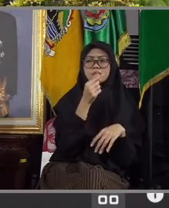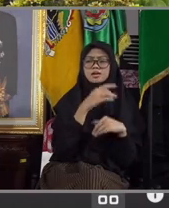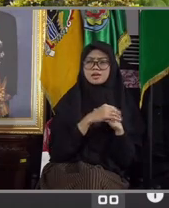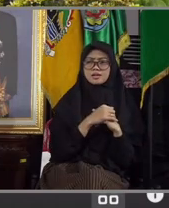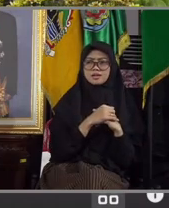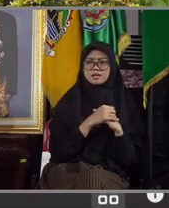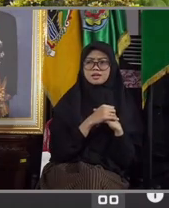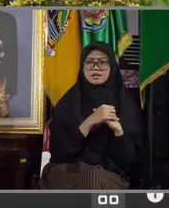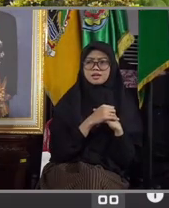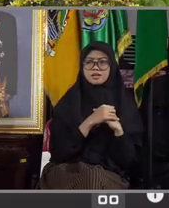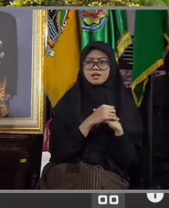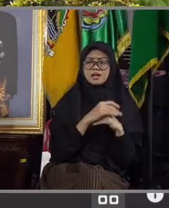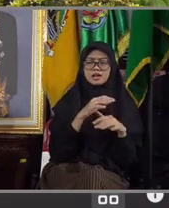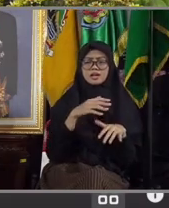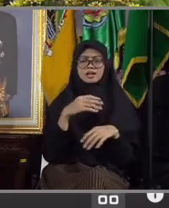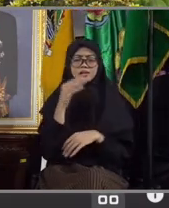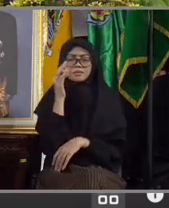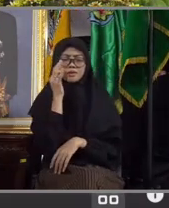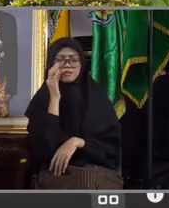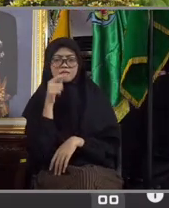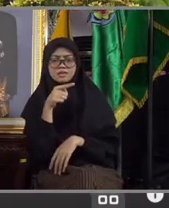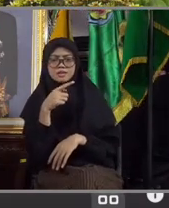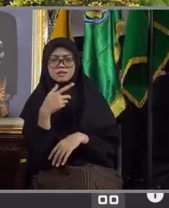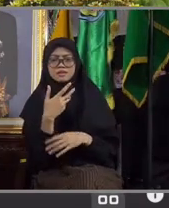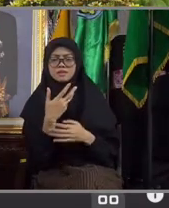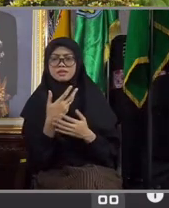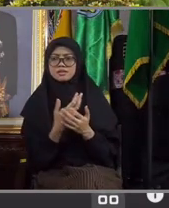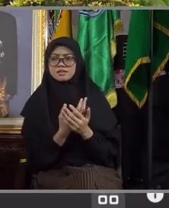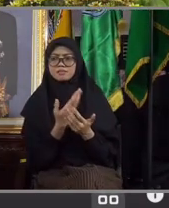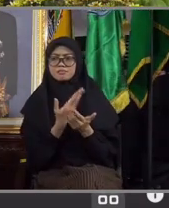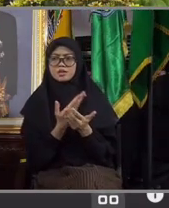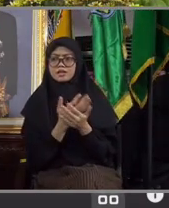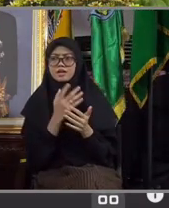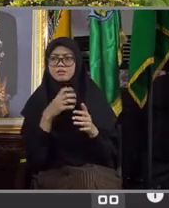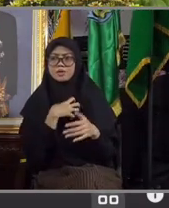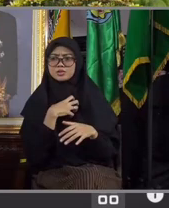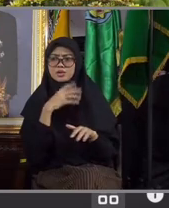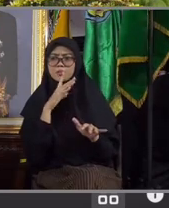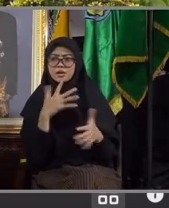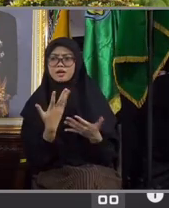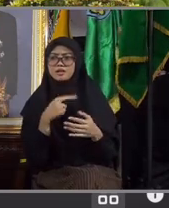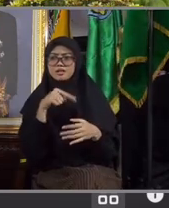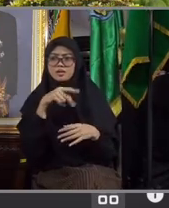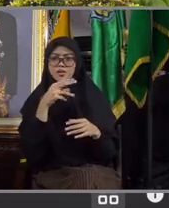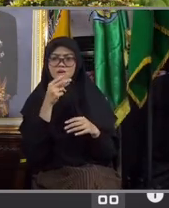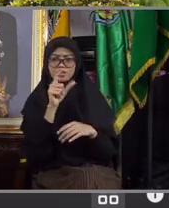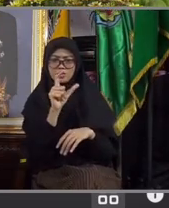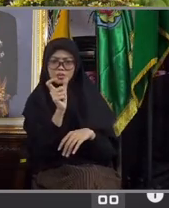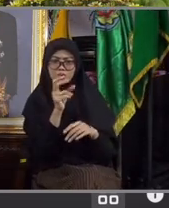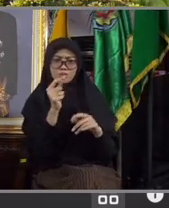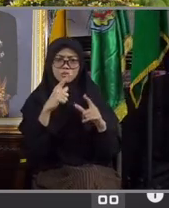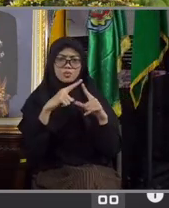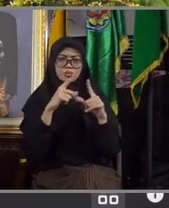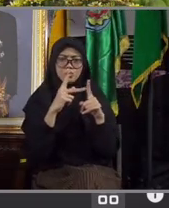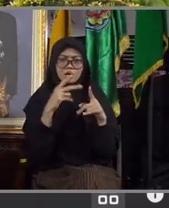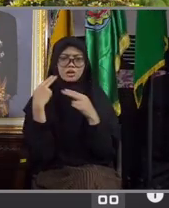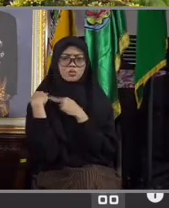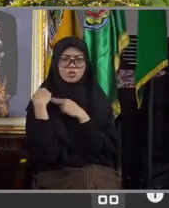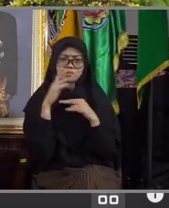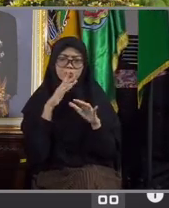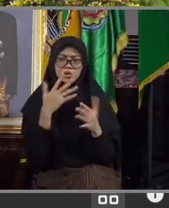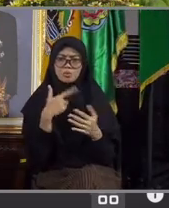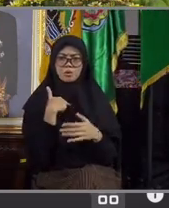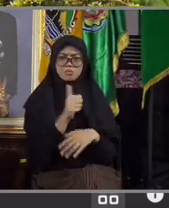Pak. Sik, jenengan itu jaluan oke banget iki didadekke lurah iso ngrampungi apa ora? Ya, intinya ini